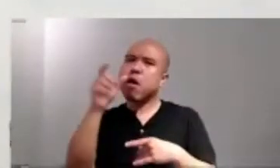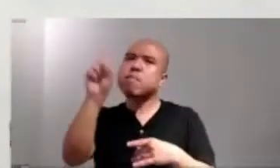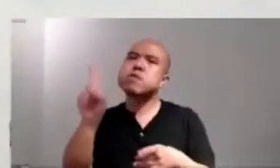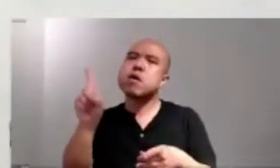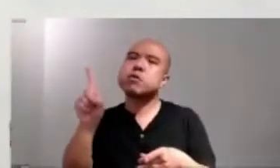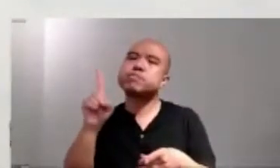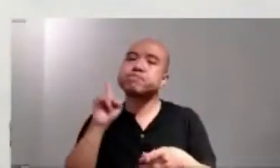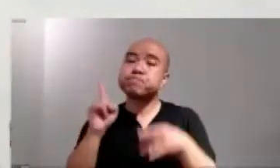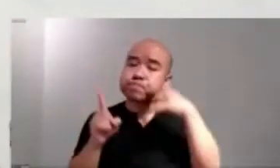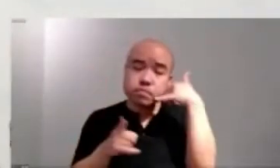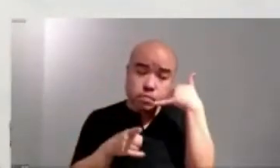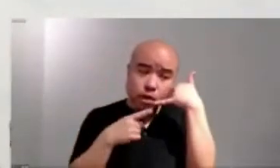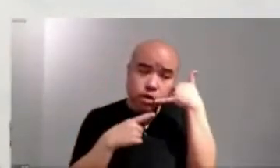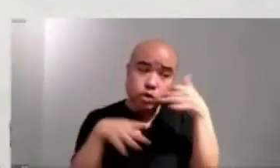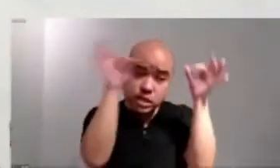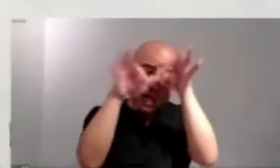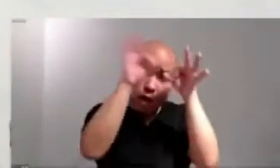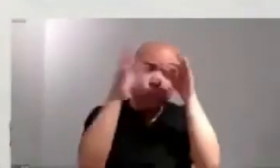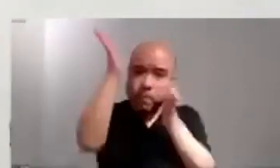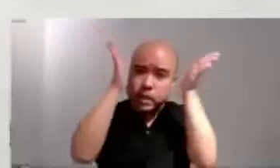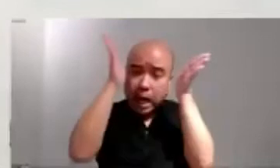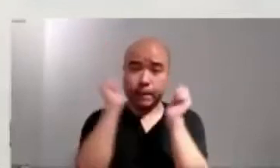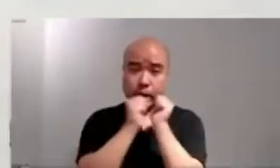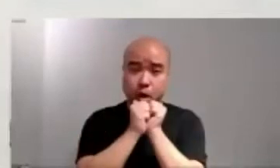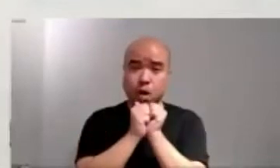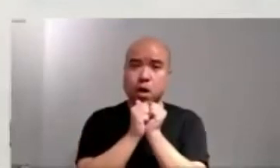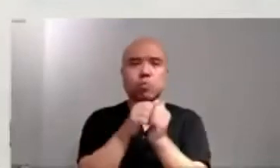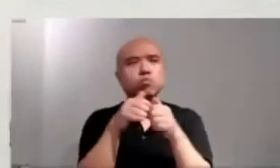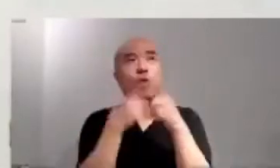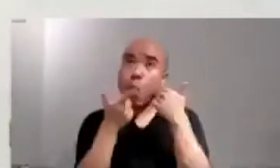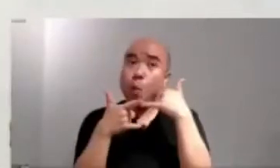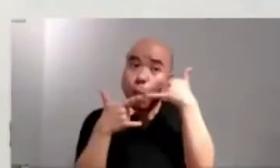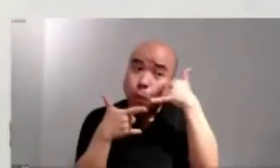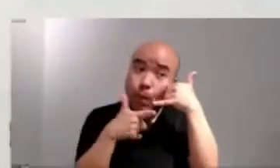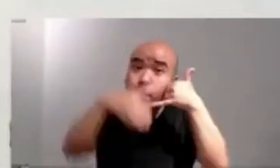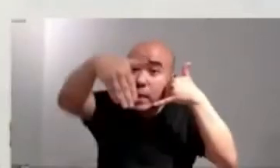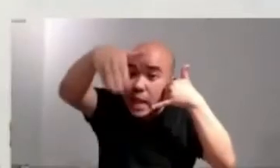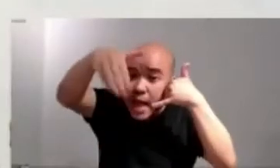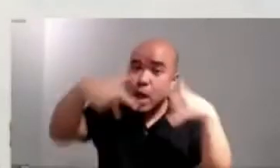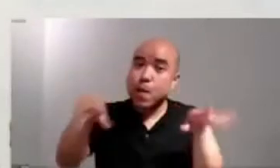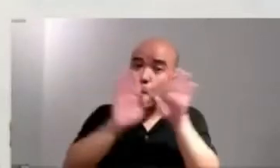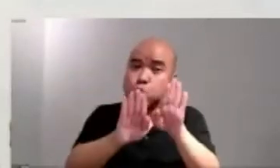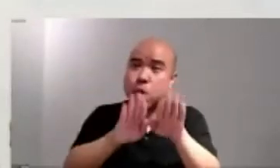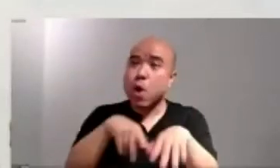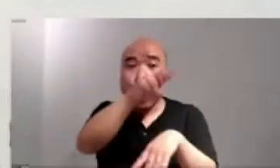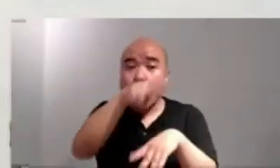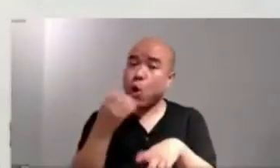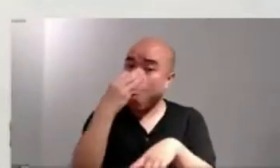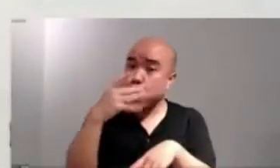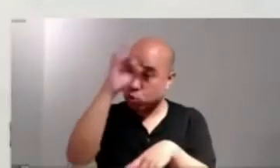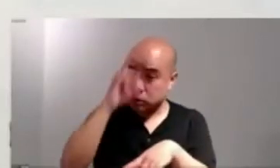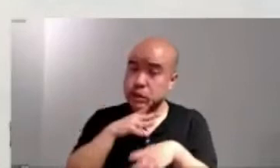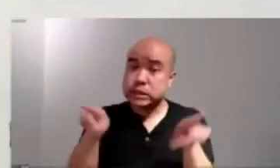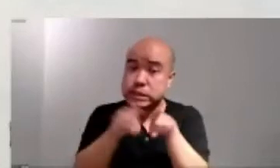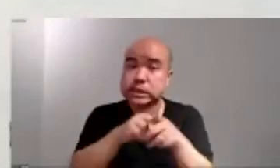坡同埋馬來西亞嘅朋友嗰度啦。咁我就叫佢哋一齊幫手，我仲聯絡咗好多香港嘅藝人，同我哋一齊去負責籌